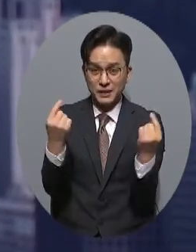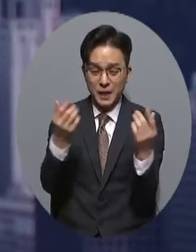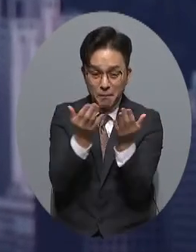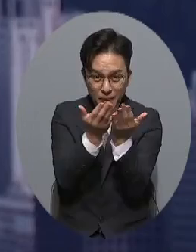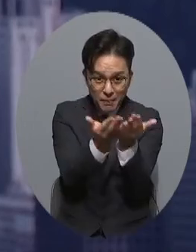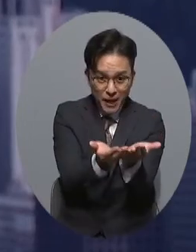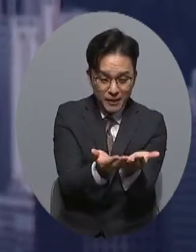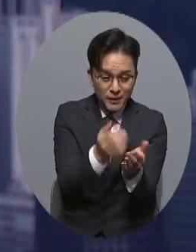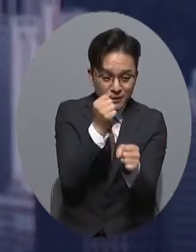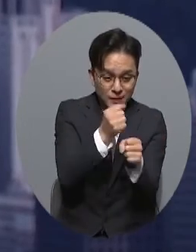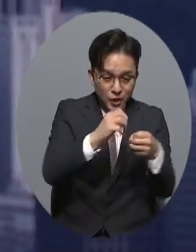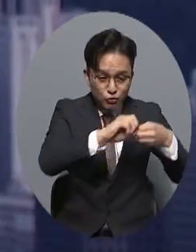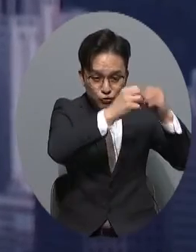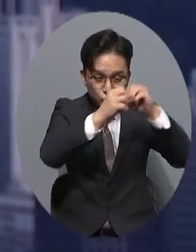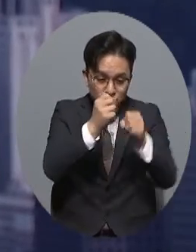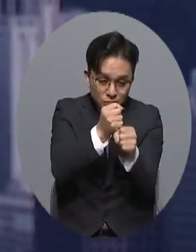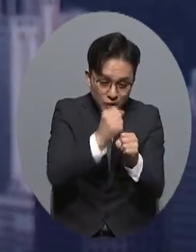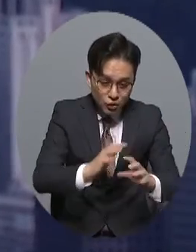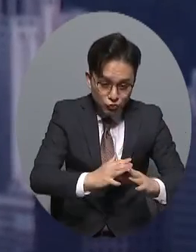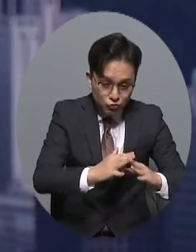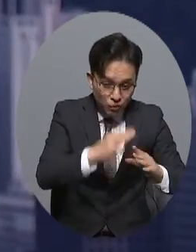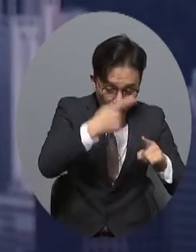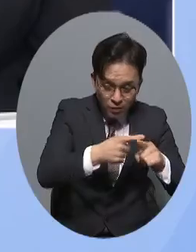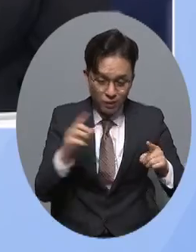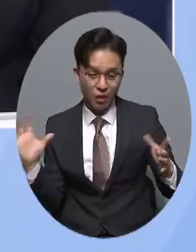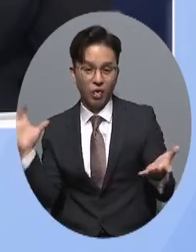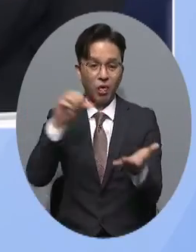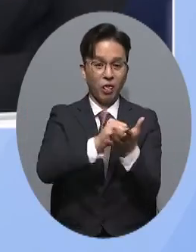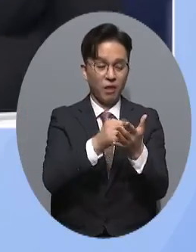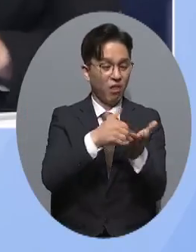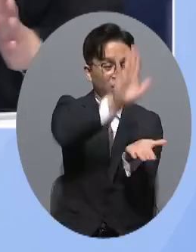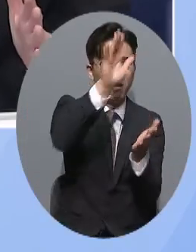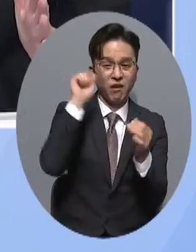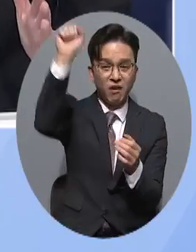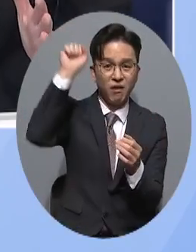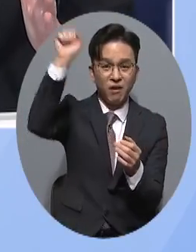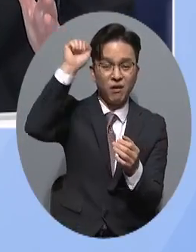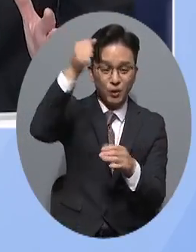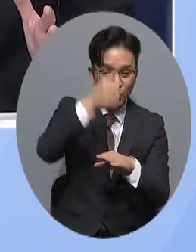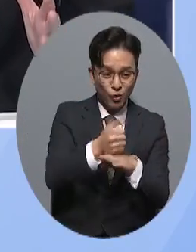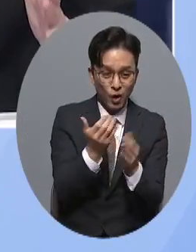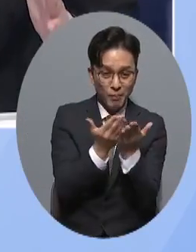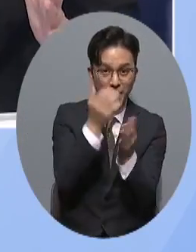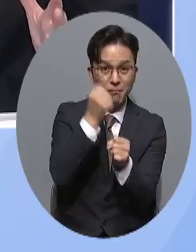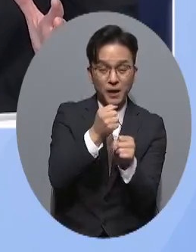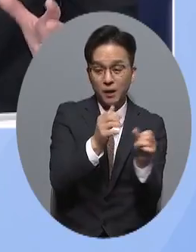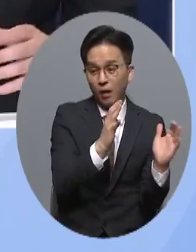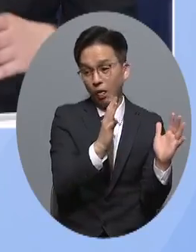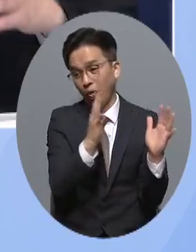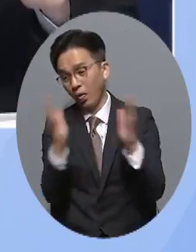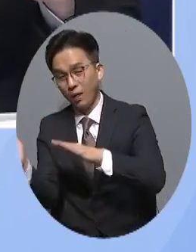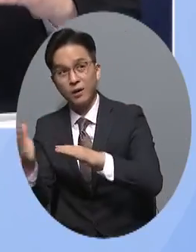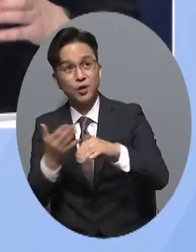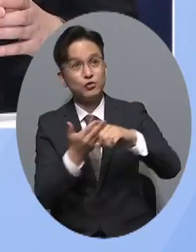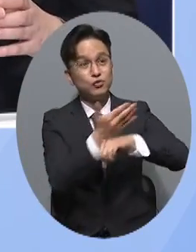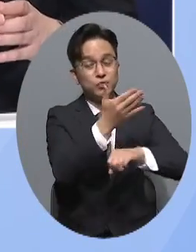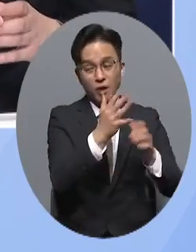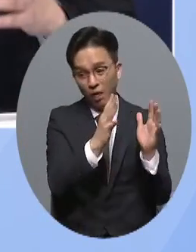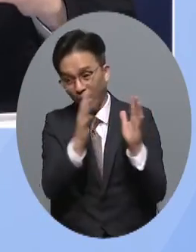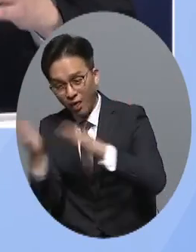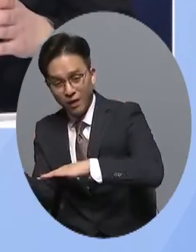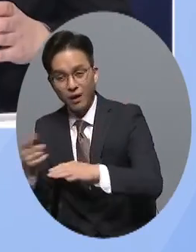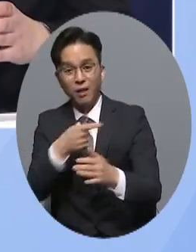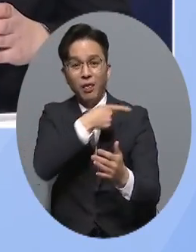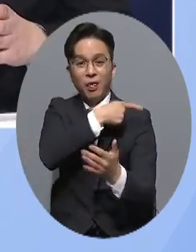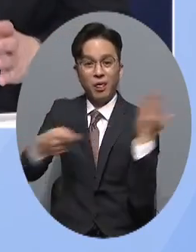지체되면서 지체 상금의 문제가 있었고 납품해야 되는 길이 연체되면 그건 필연적으로 손해가 발생할 수밖에 없다는게 또 이런 노동